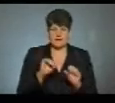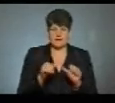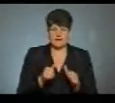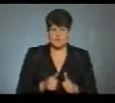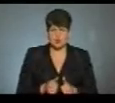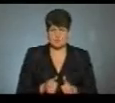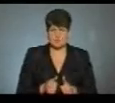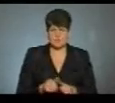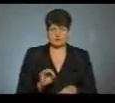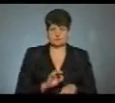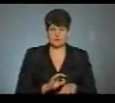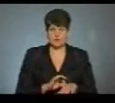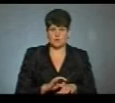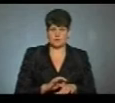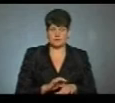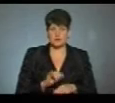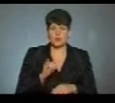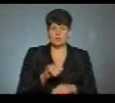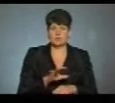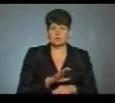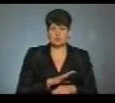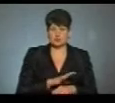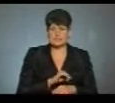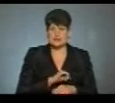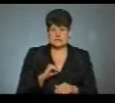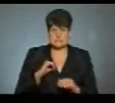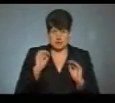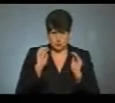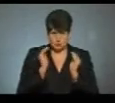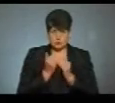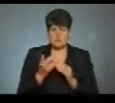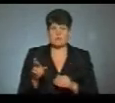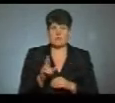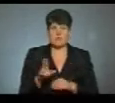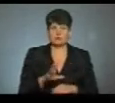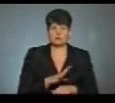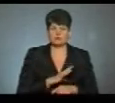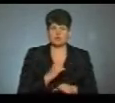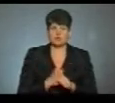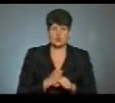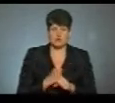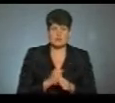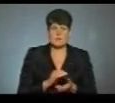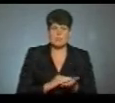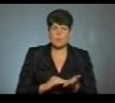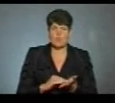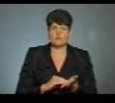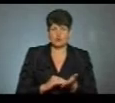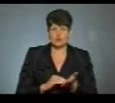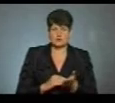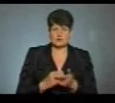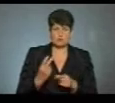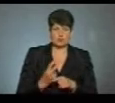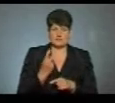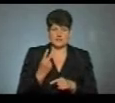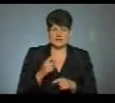перебігу хвороби. Вони перебували на самоізоляції. В п'ятницю їм були зроблені повторні подвійні